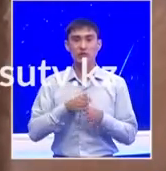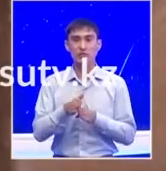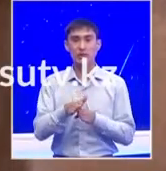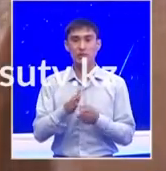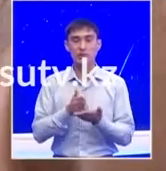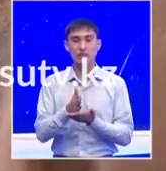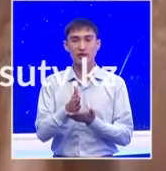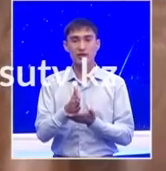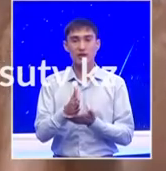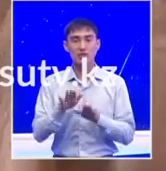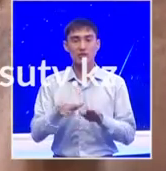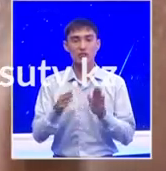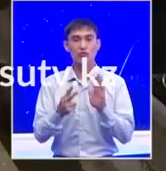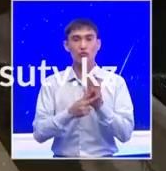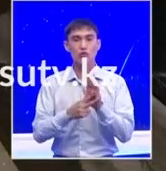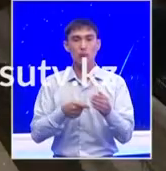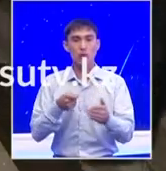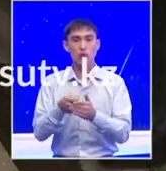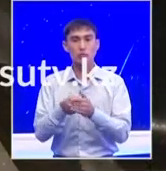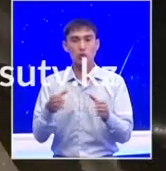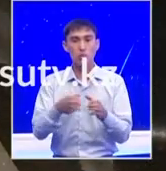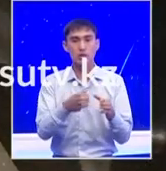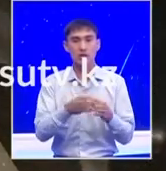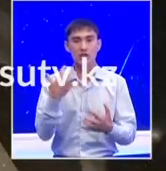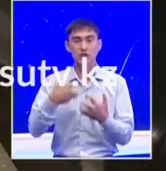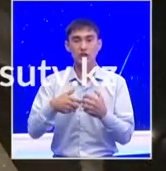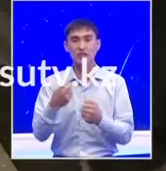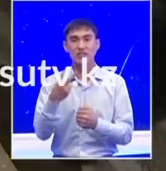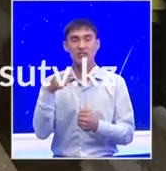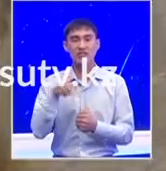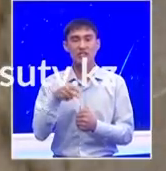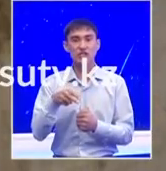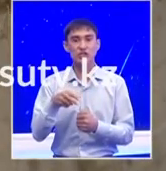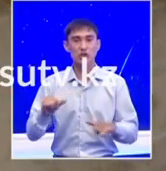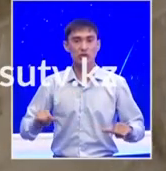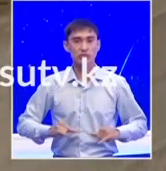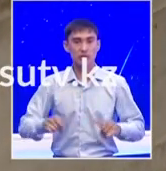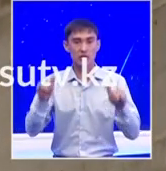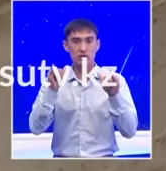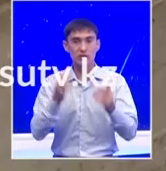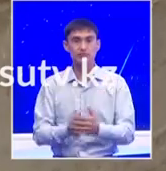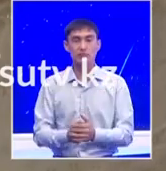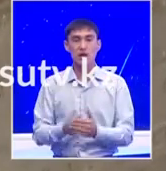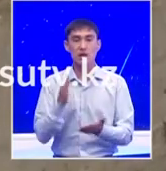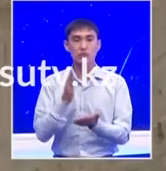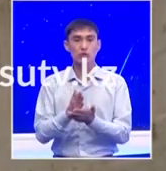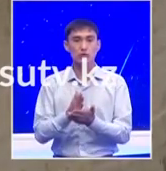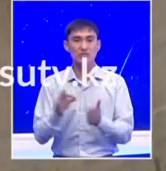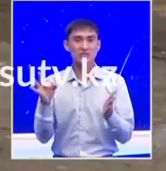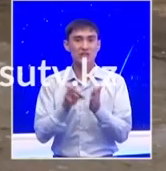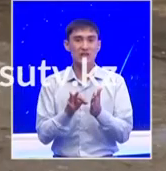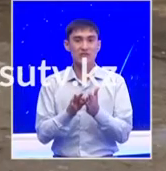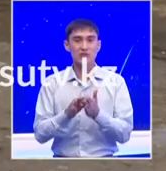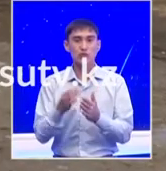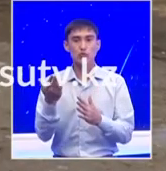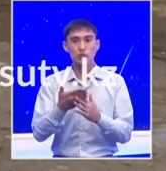направлении. Построено 8 откормочных комплексов, рассчитанных на более чем 2000 голов крупного рогатого скота. Предусмотрены целевые субсидии